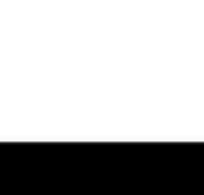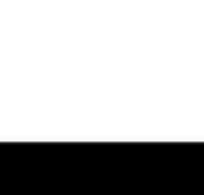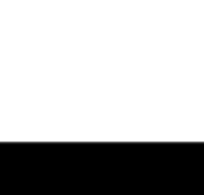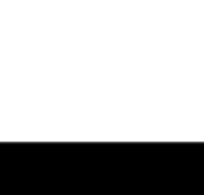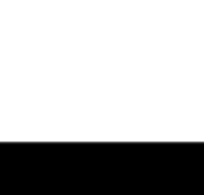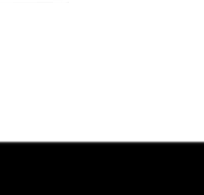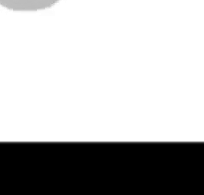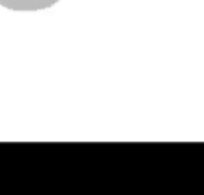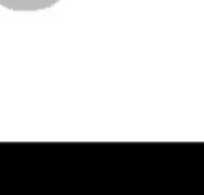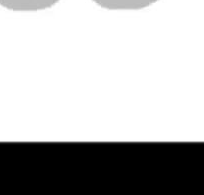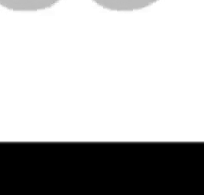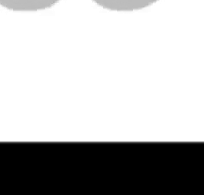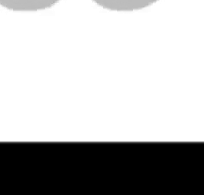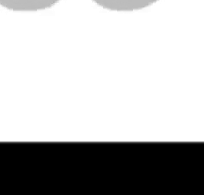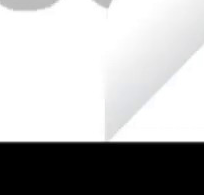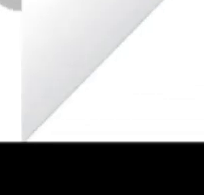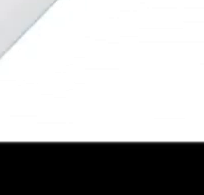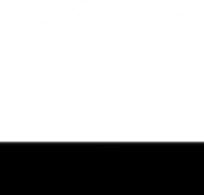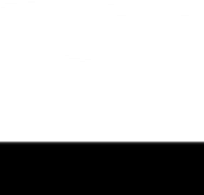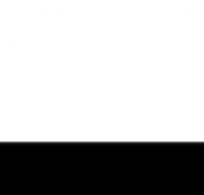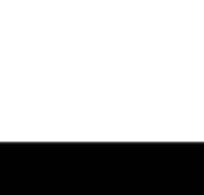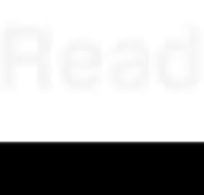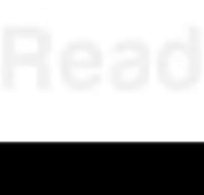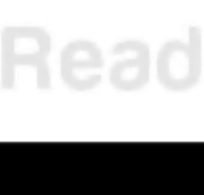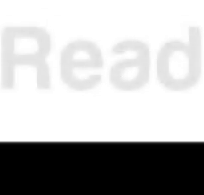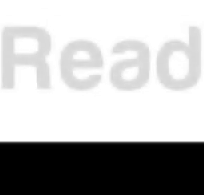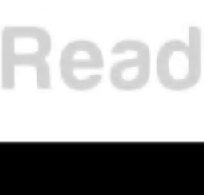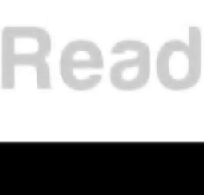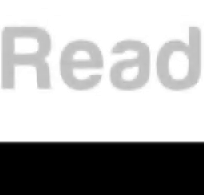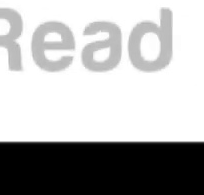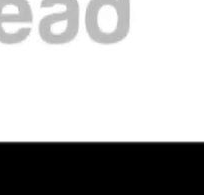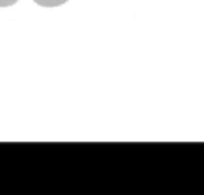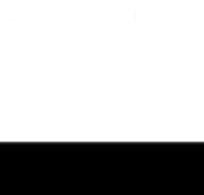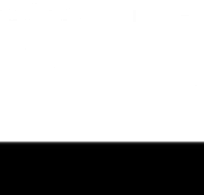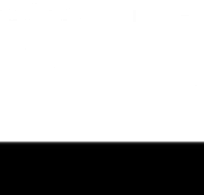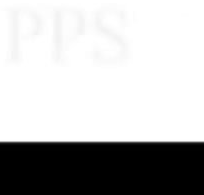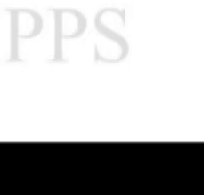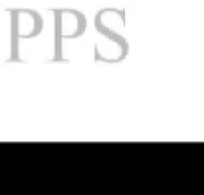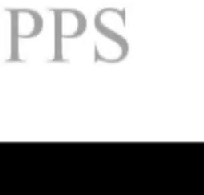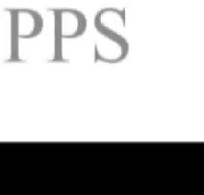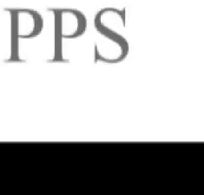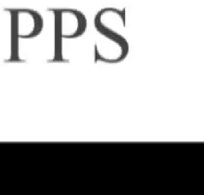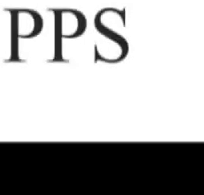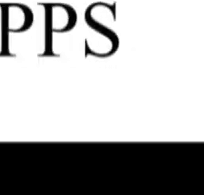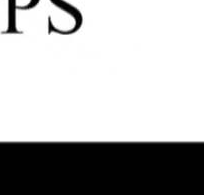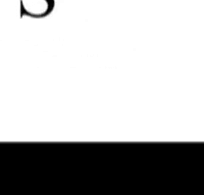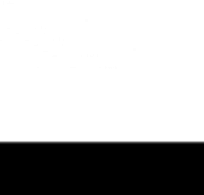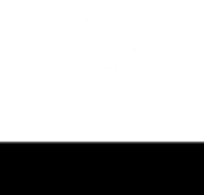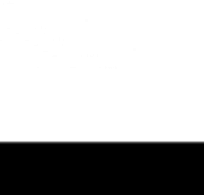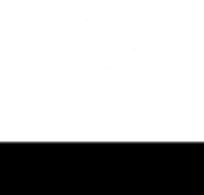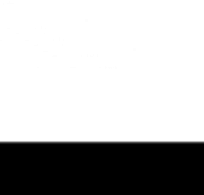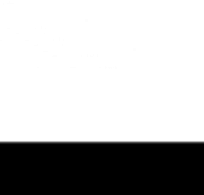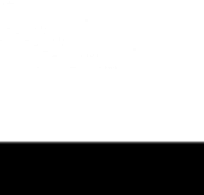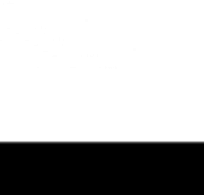向你誠意推薦 iRead。iRead 係咩嚟 ？iRead 係一個公共出版服